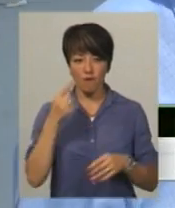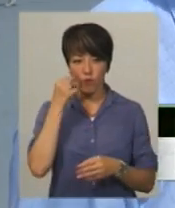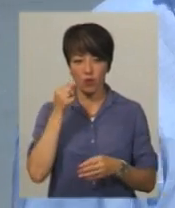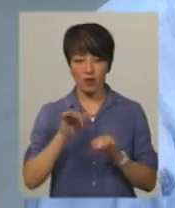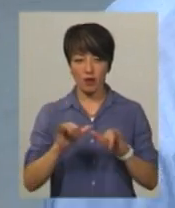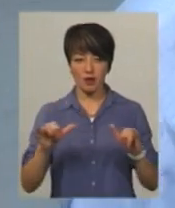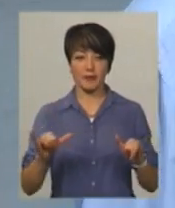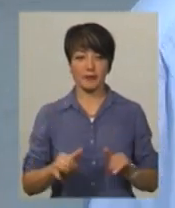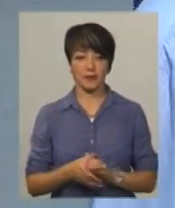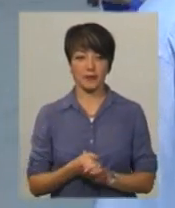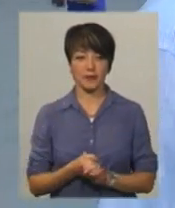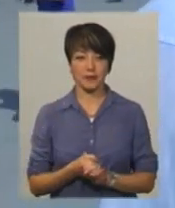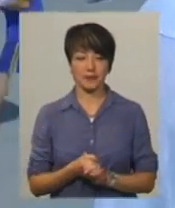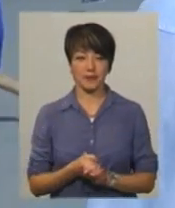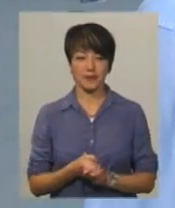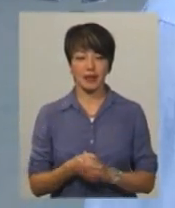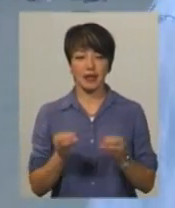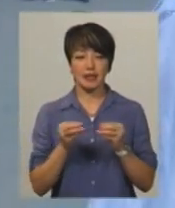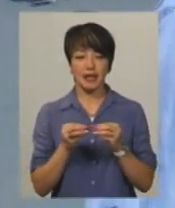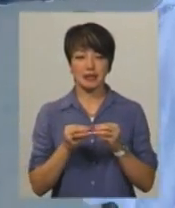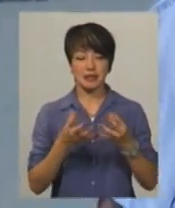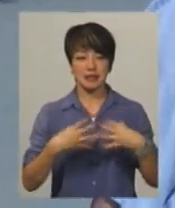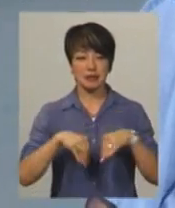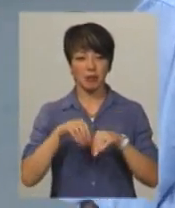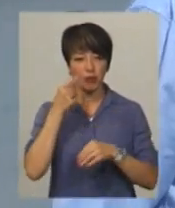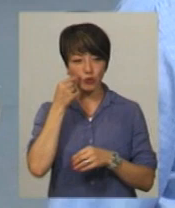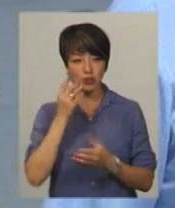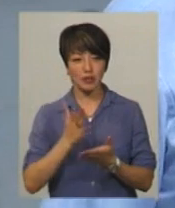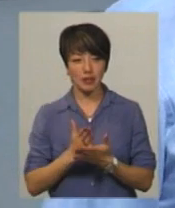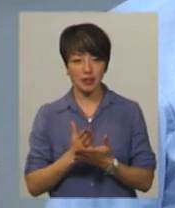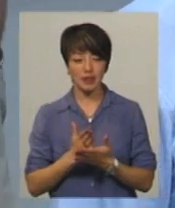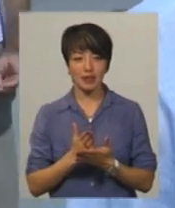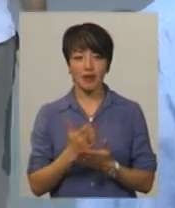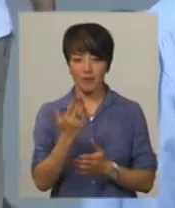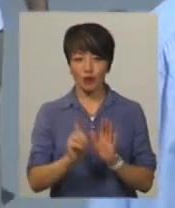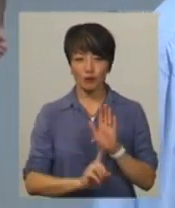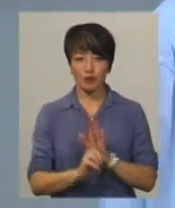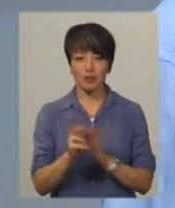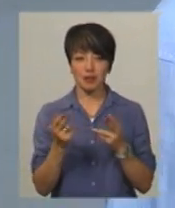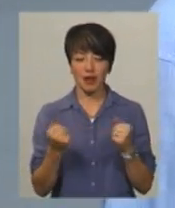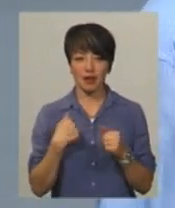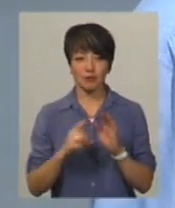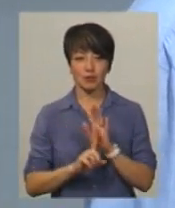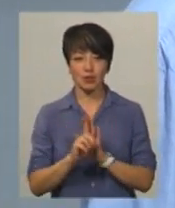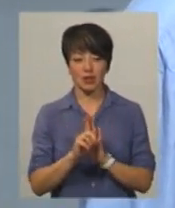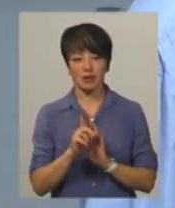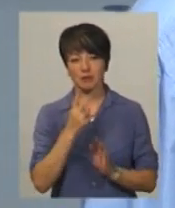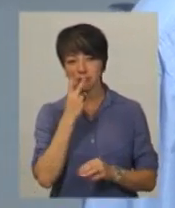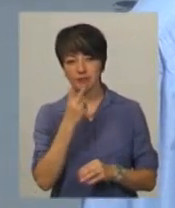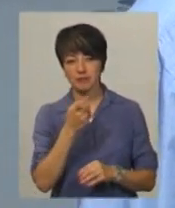теж маю 10 сімей. Тобто ви розпочинаєте, що можна так, сказати? Так. І